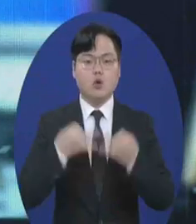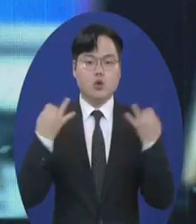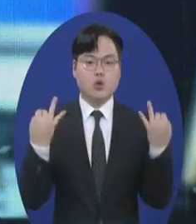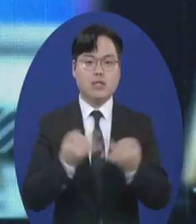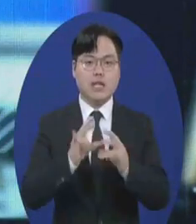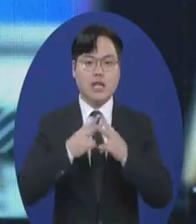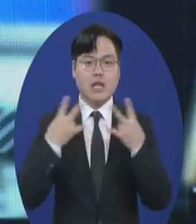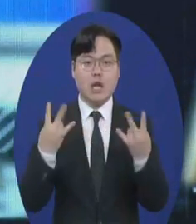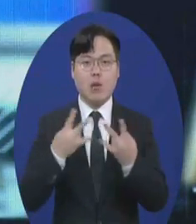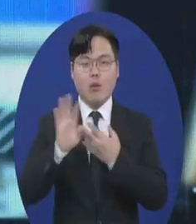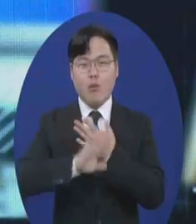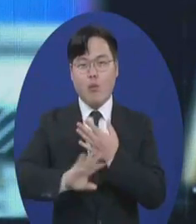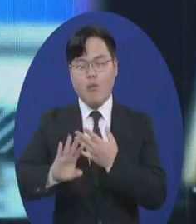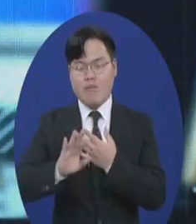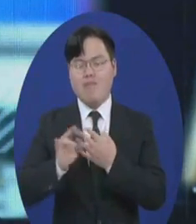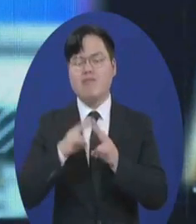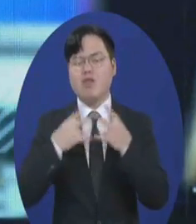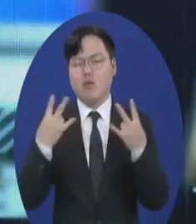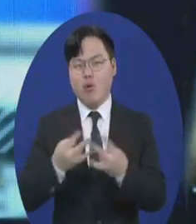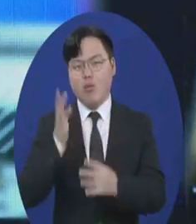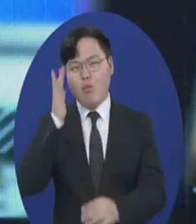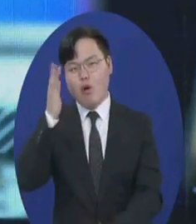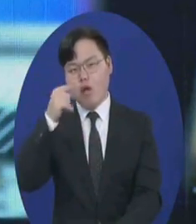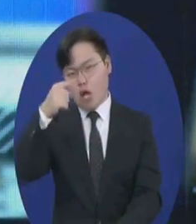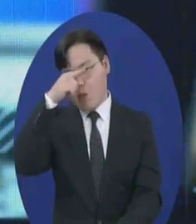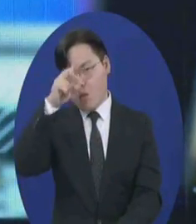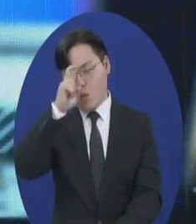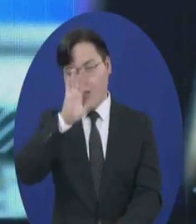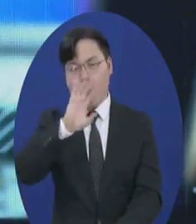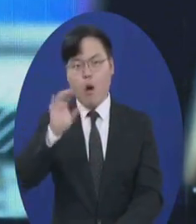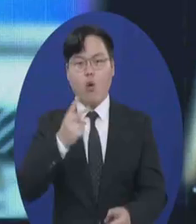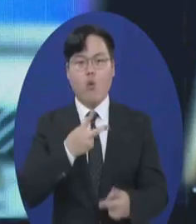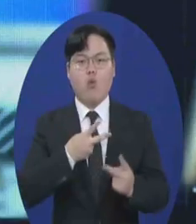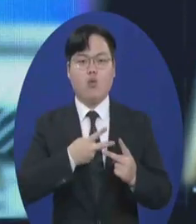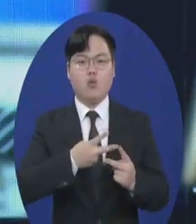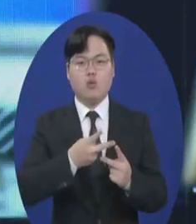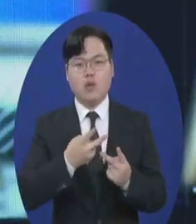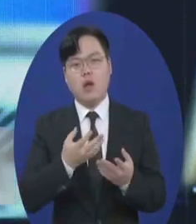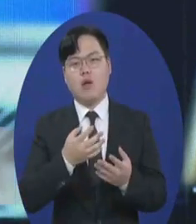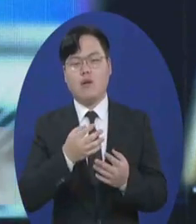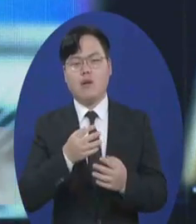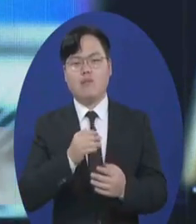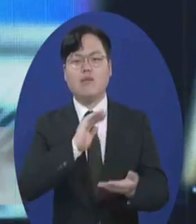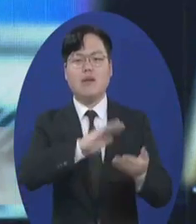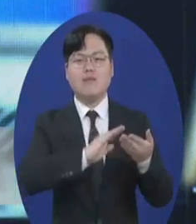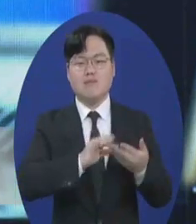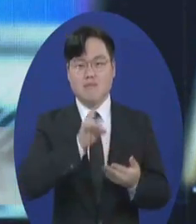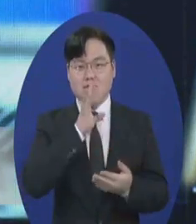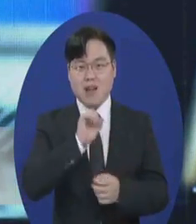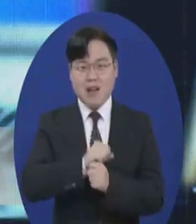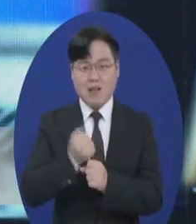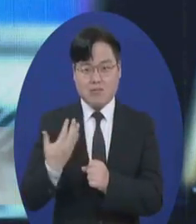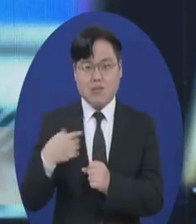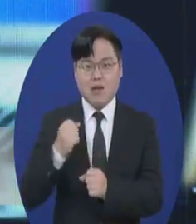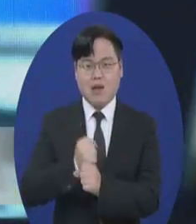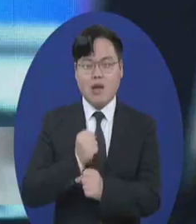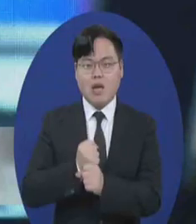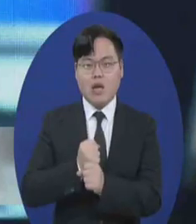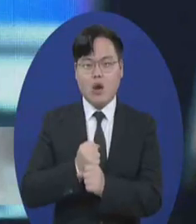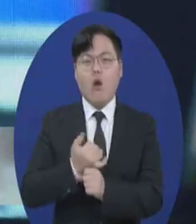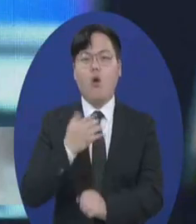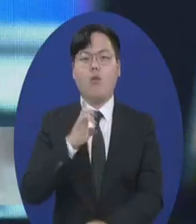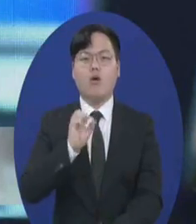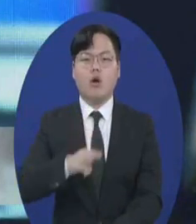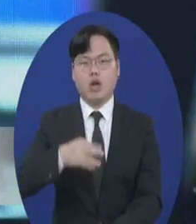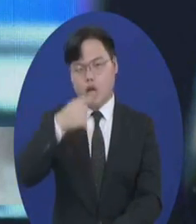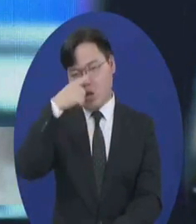Улсын хурлын нийгмийн бодлогын байнгын хорооноос байгуулагдсан эрүүл мэндийн байгууллагуудын үйл ажиллагаатай танилцах үүрэг бүхий ажлын хэсэг өнөөдөр нийслэлийн эрүүл мэндийн газарт